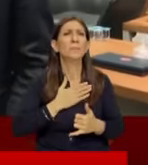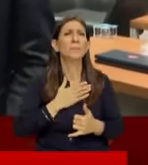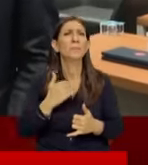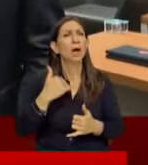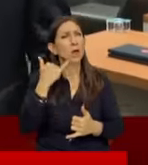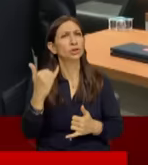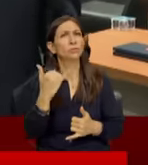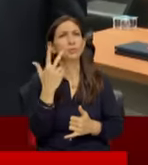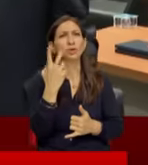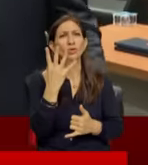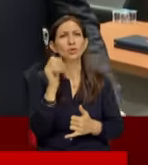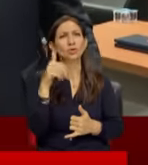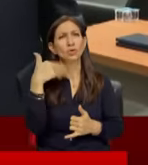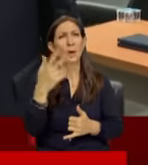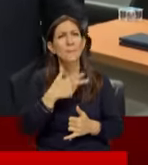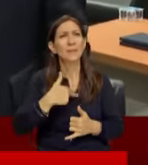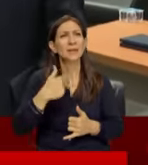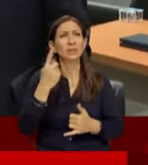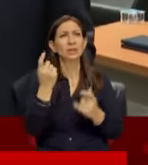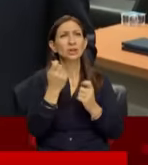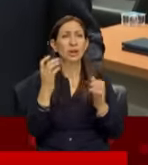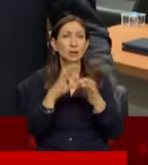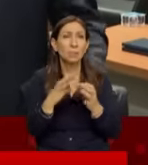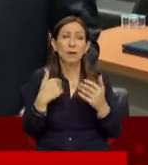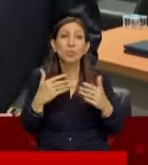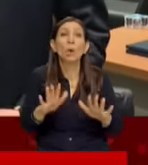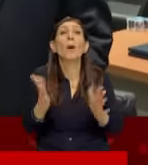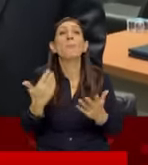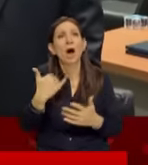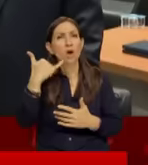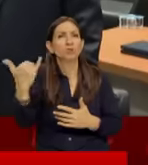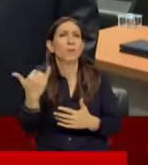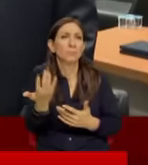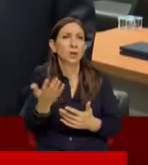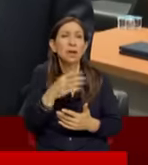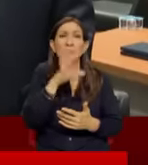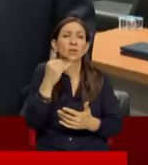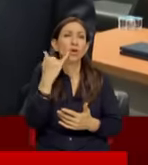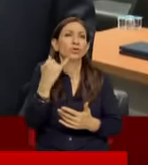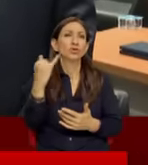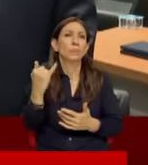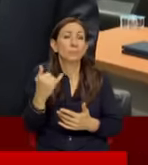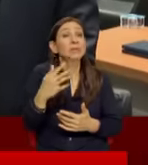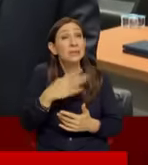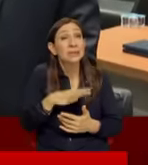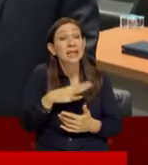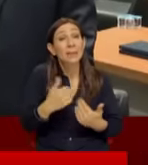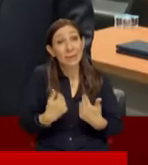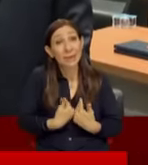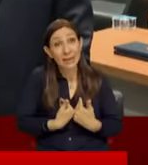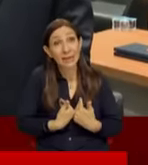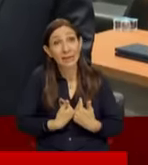arayacağım en azından 3-4 gün sonra belediyenin bir işiyle ilgili, ben durmam ki ararım. Hepsini arayacağım. Diler ve isterim